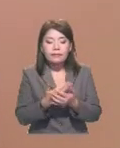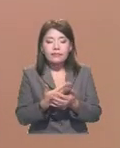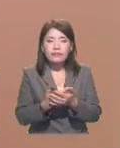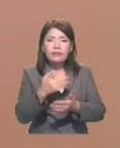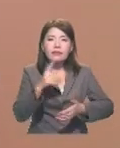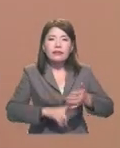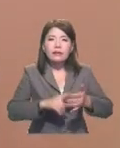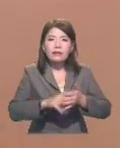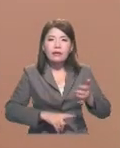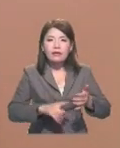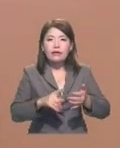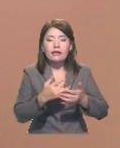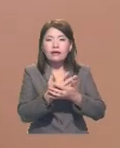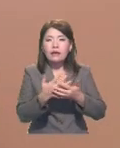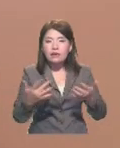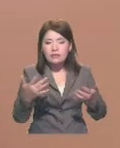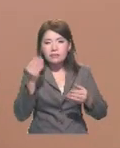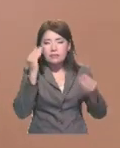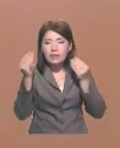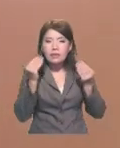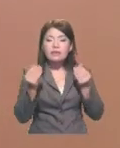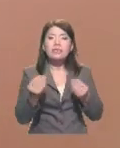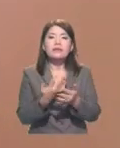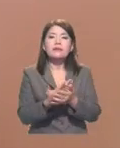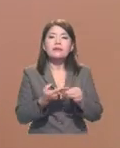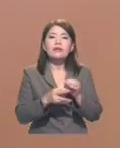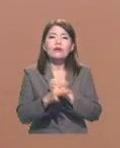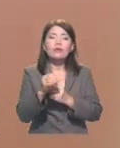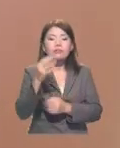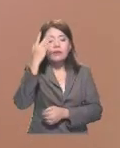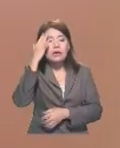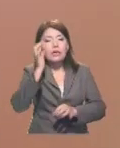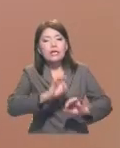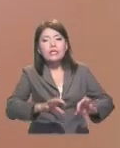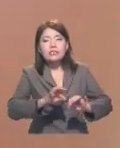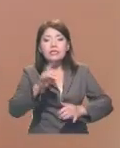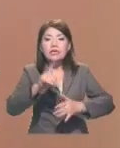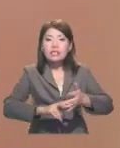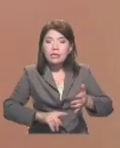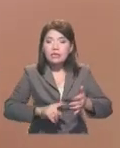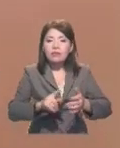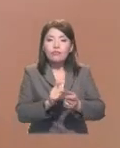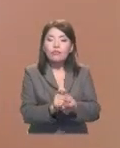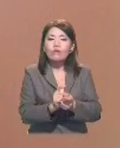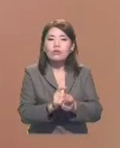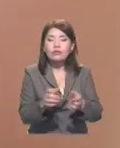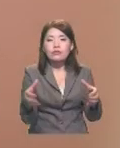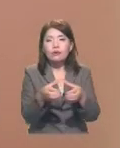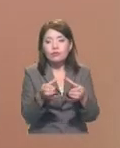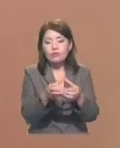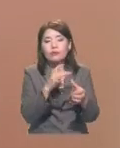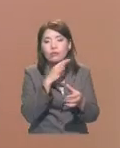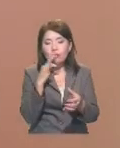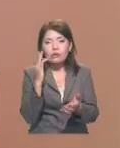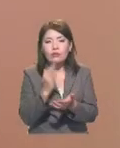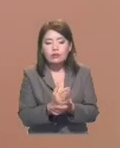дінді, яғни діни жат ағымдарды туралы айтқан болып, бірақ діннің өзімен күресіп жатқан топтар өте көп өкінішке